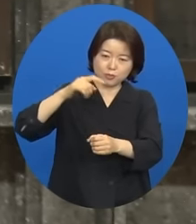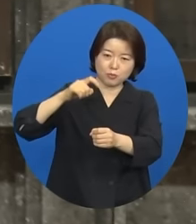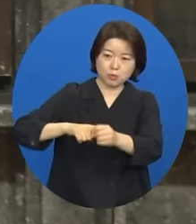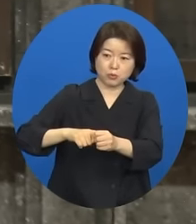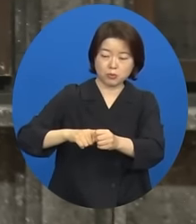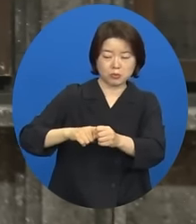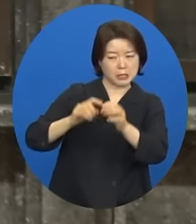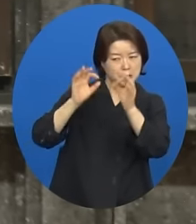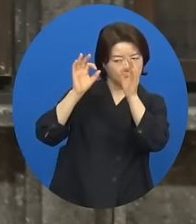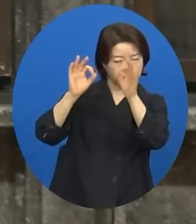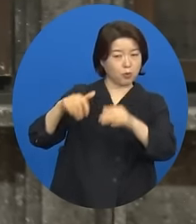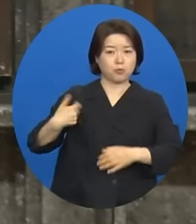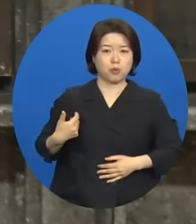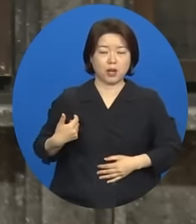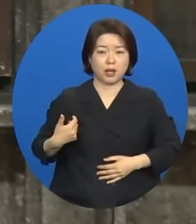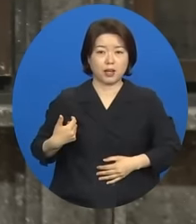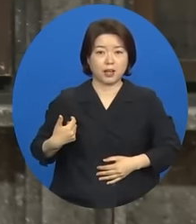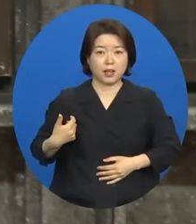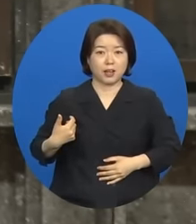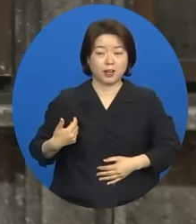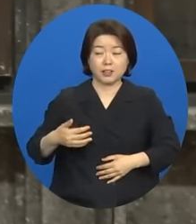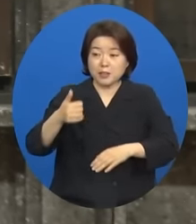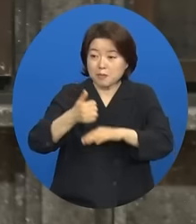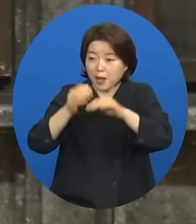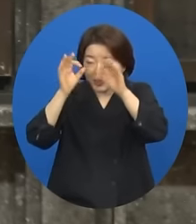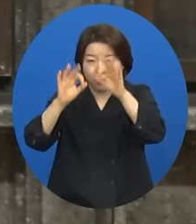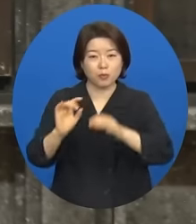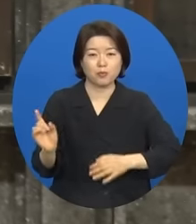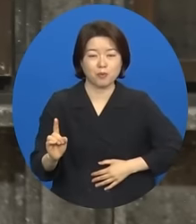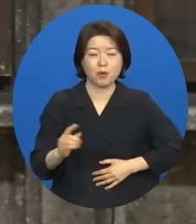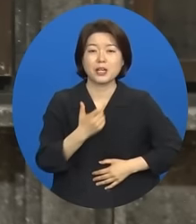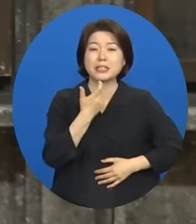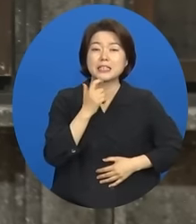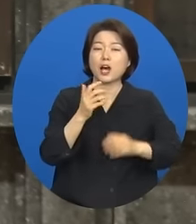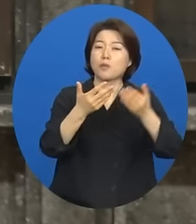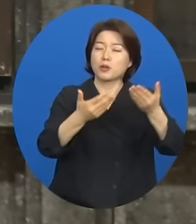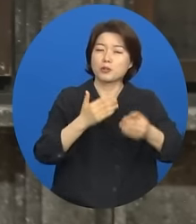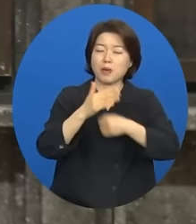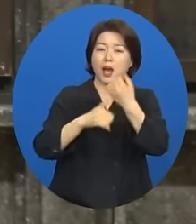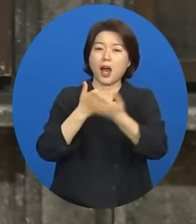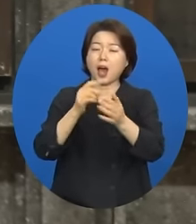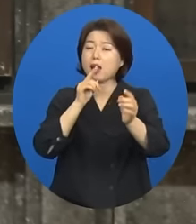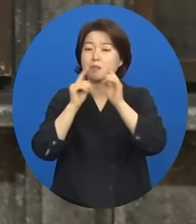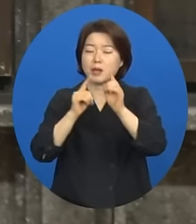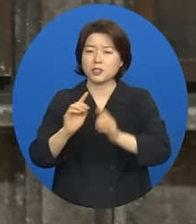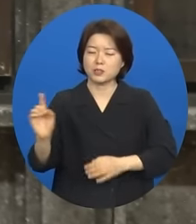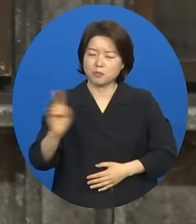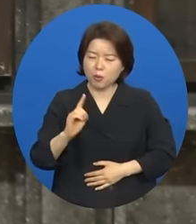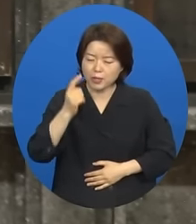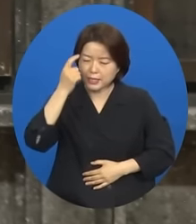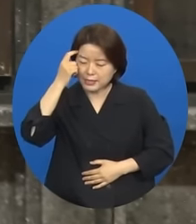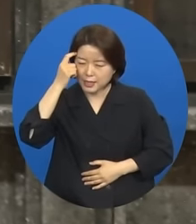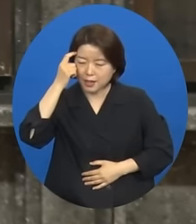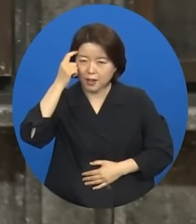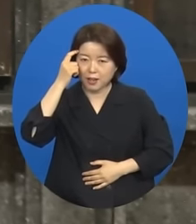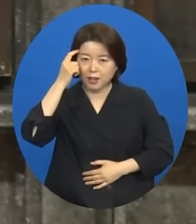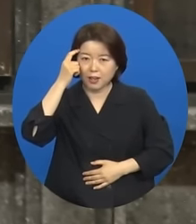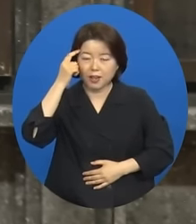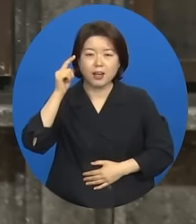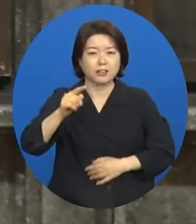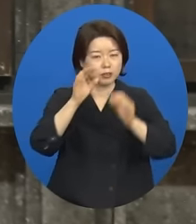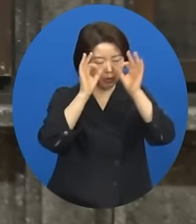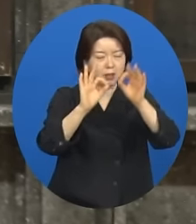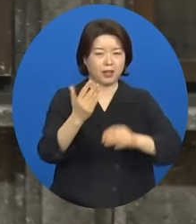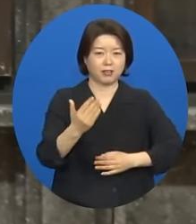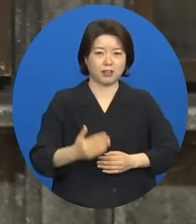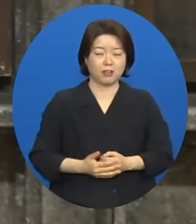수가 없어요. 뭘 보고 알 수 있냐면 야곱에게 주신 하나님 말씀이 무엇이었는가? 여러분 그걸 봐야